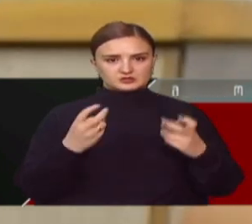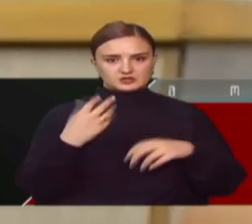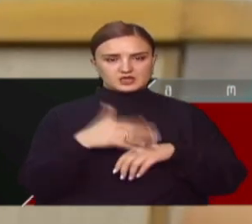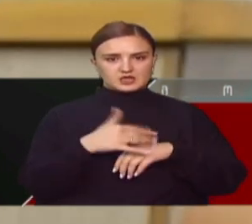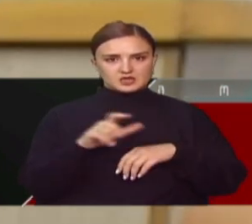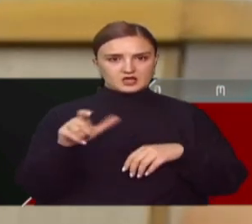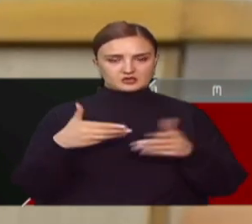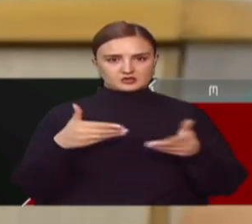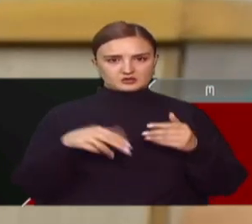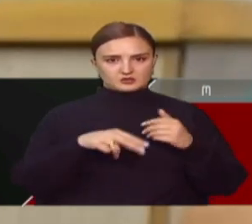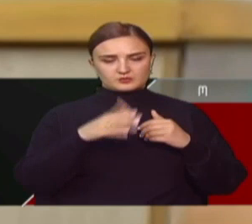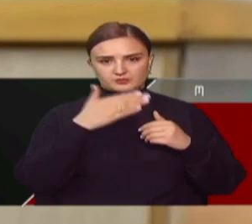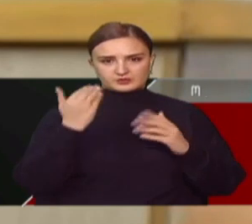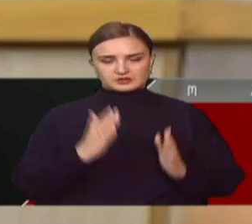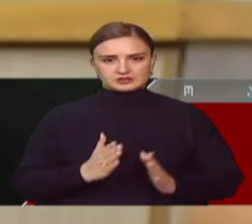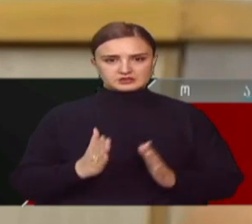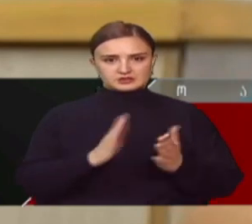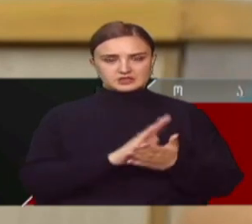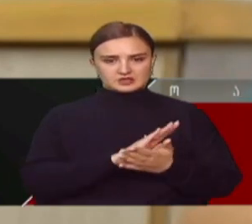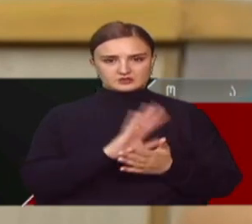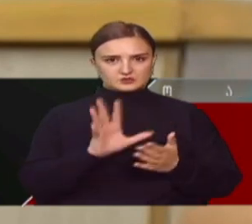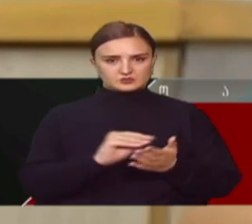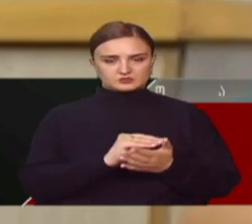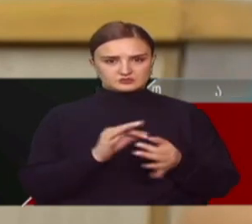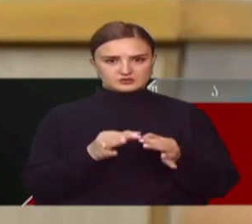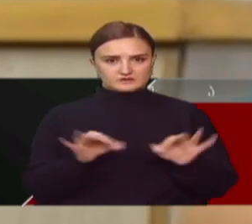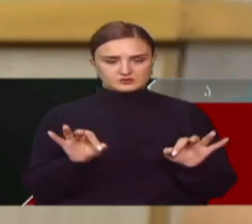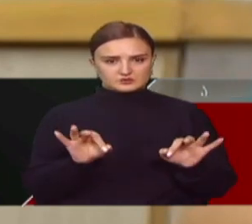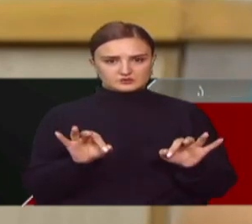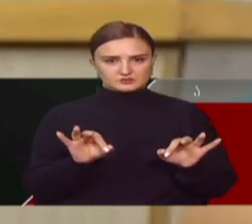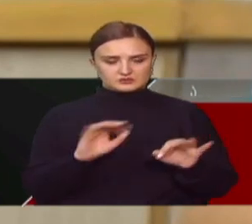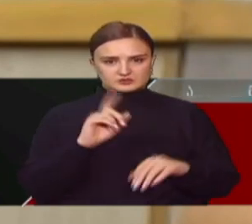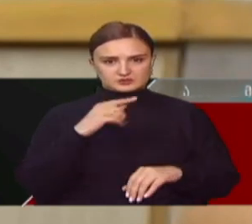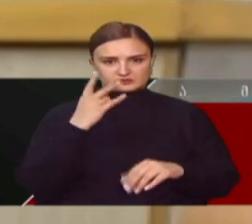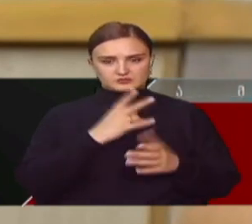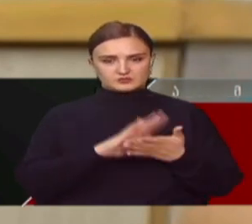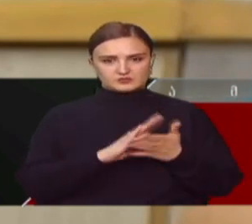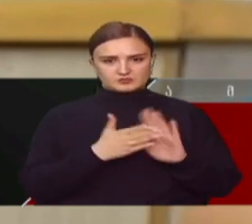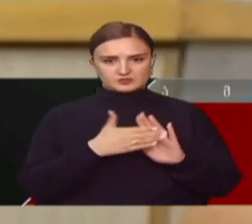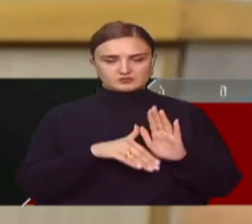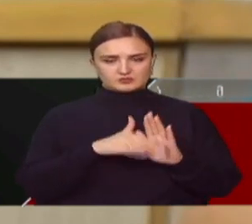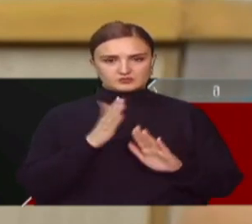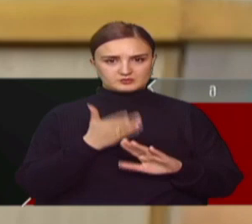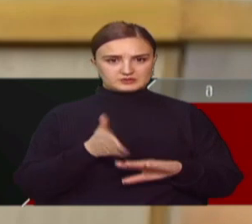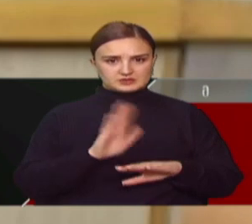არ დადის, გზები თავისუფალია და უფრო, რა თქმა უნდა, მდგომარეობა უფრო მძიმეა და